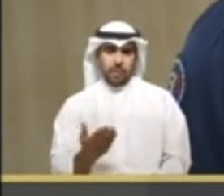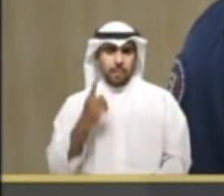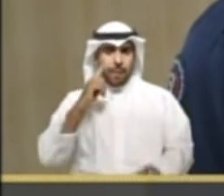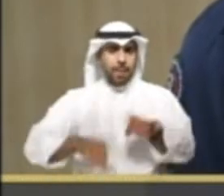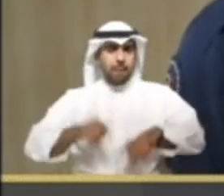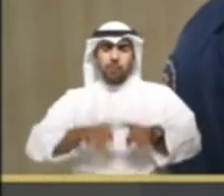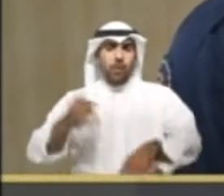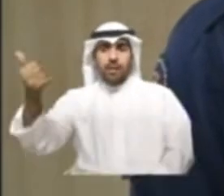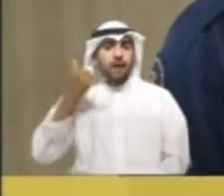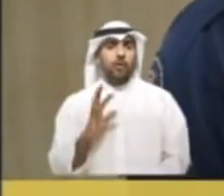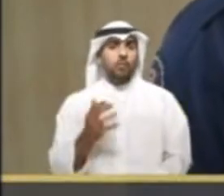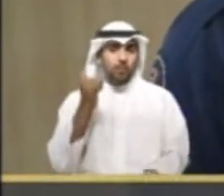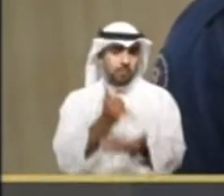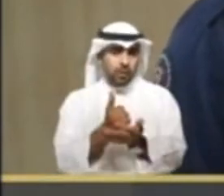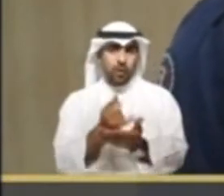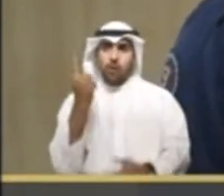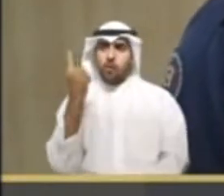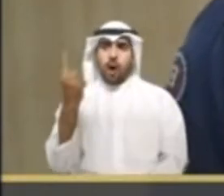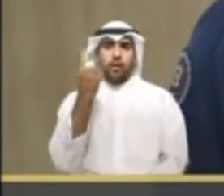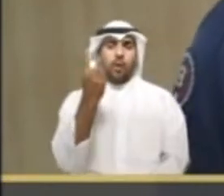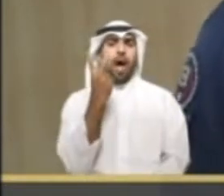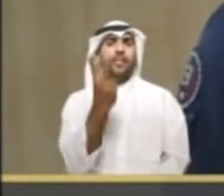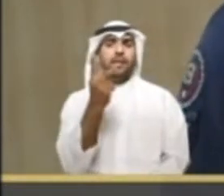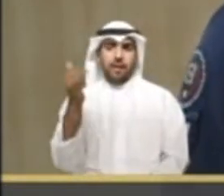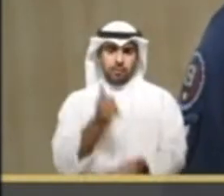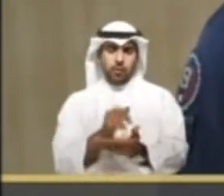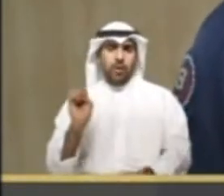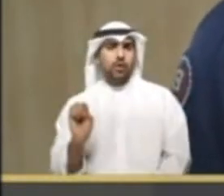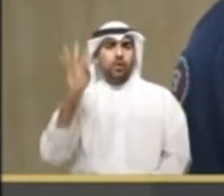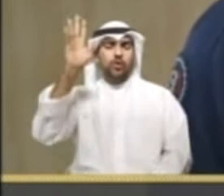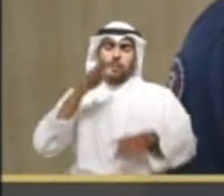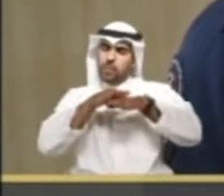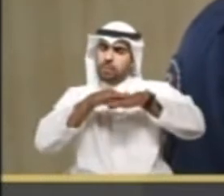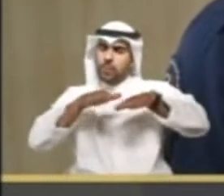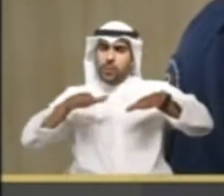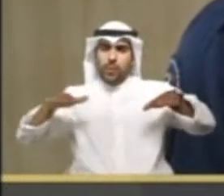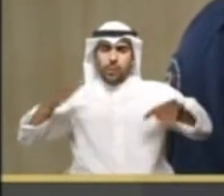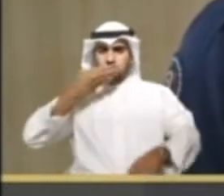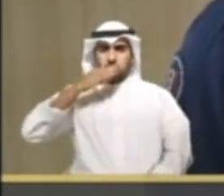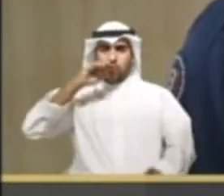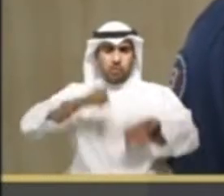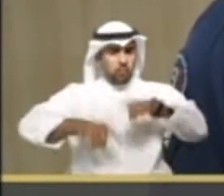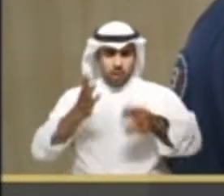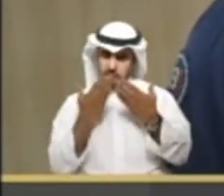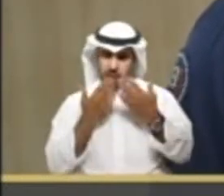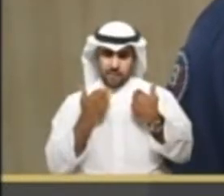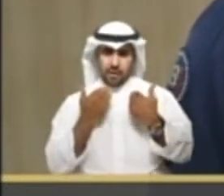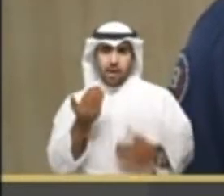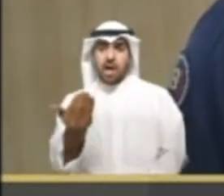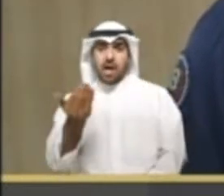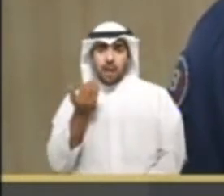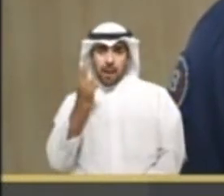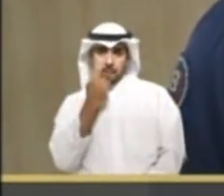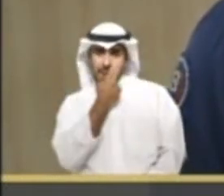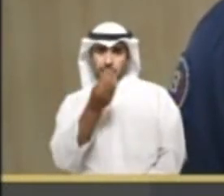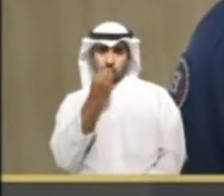طريق 112 تكون وقت النهار يكون الوضع هادئ، وقبل الإفطار تكون فيها